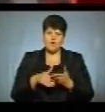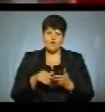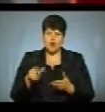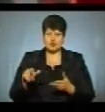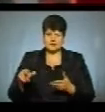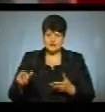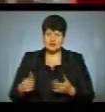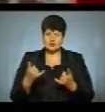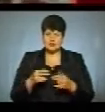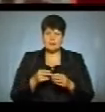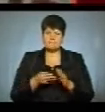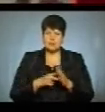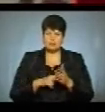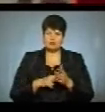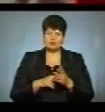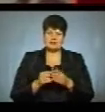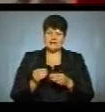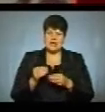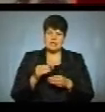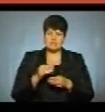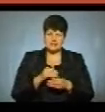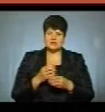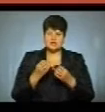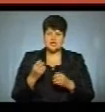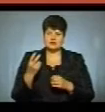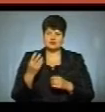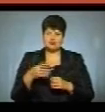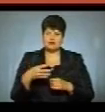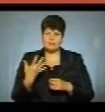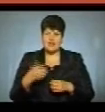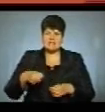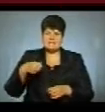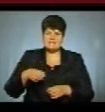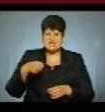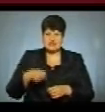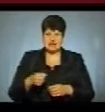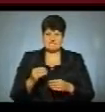Сьогодні планують наліпити ще 45 відер вареників.